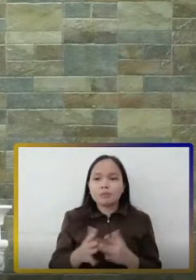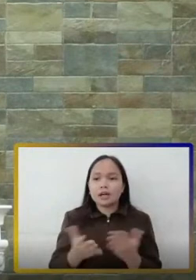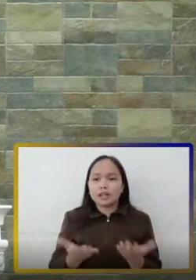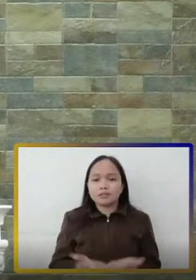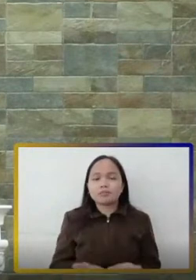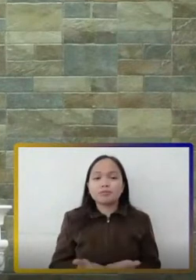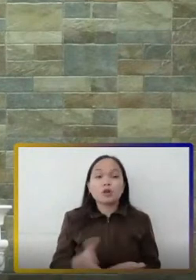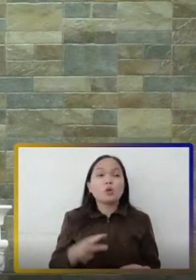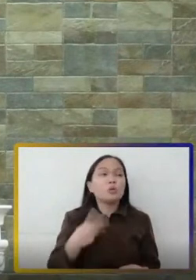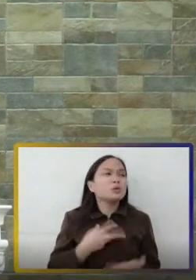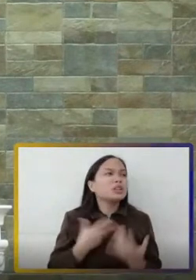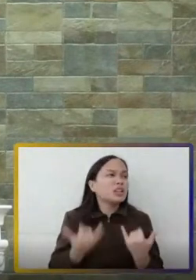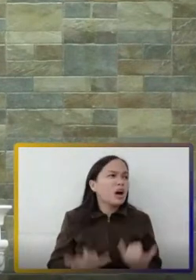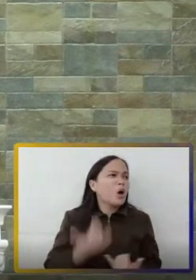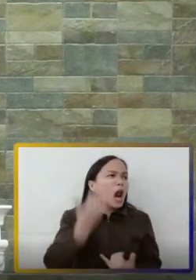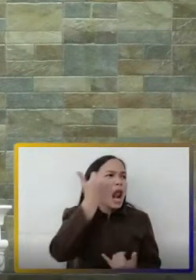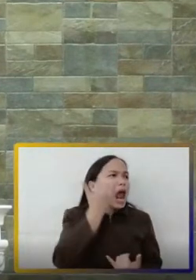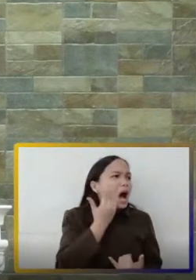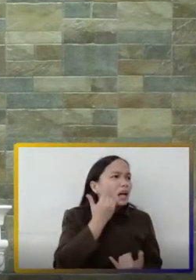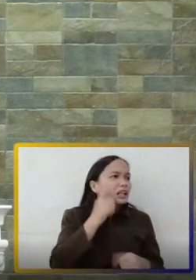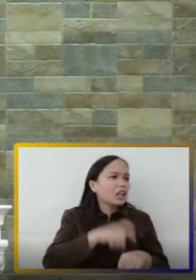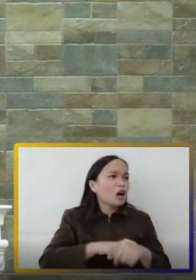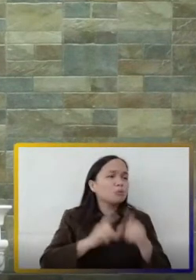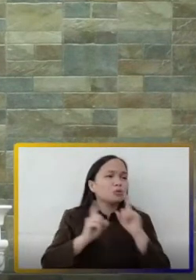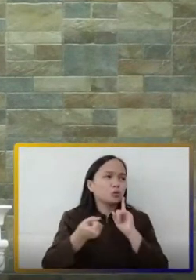na ang panahon natin sa pakikipag-usap sa Diyos.